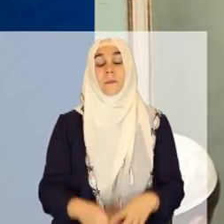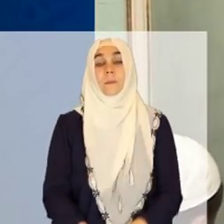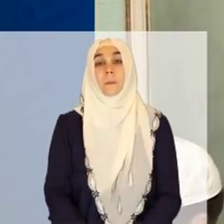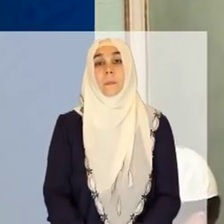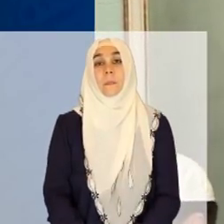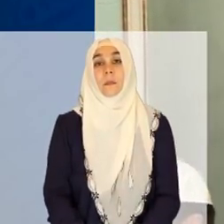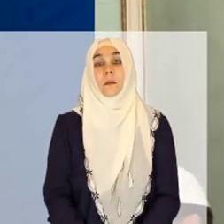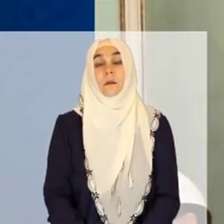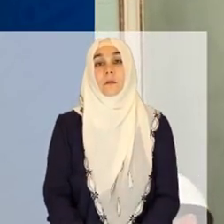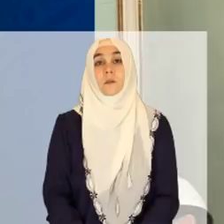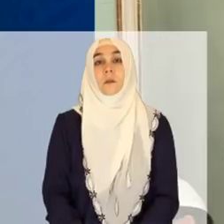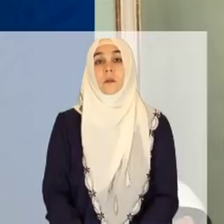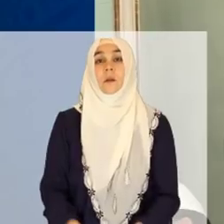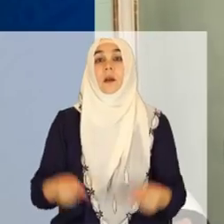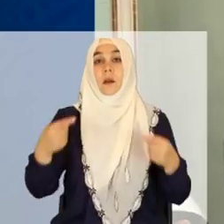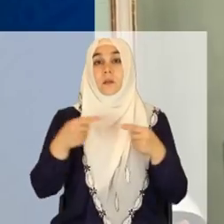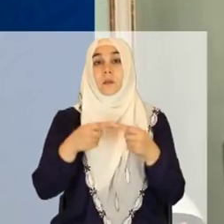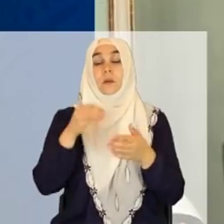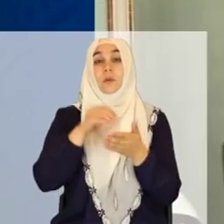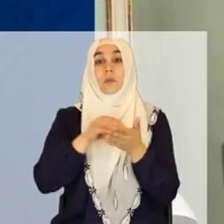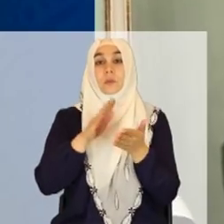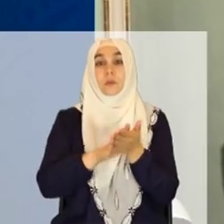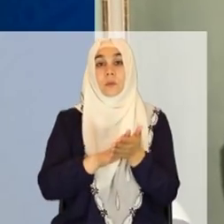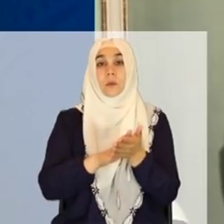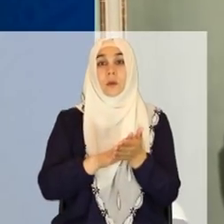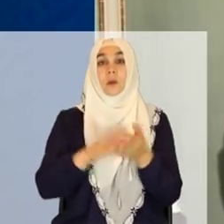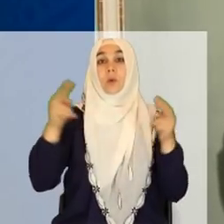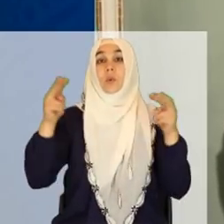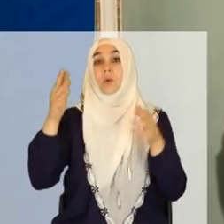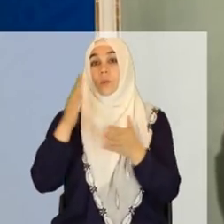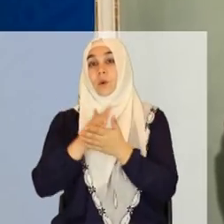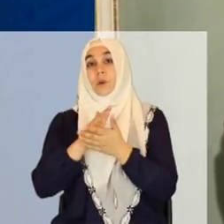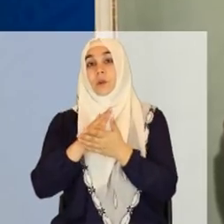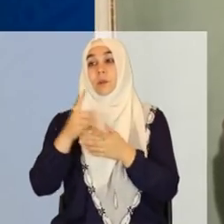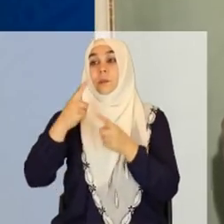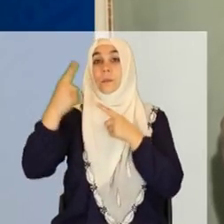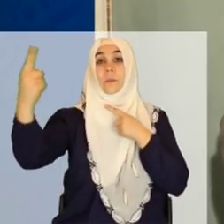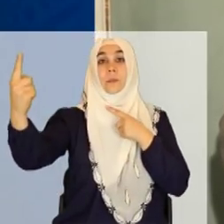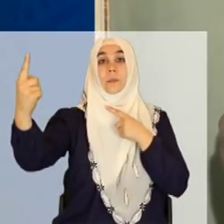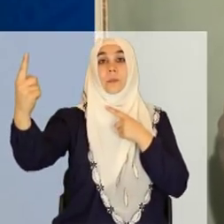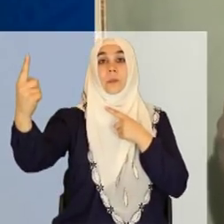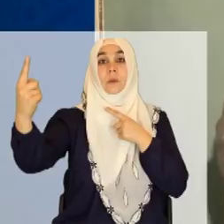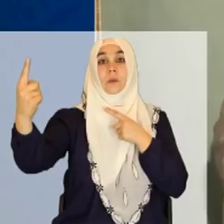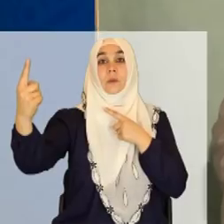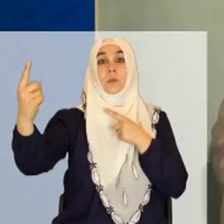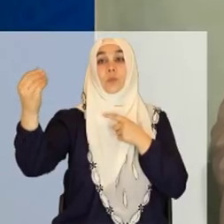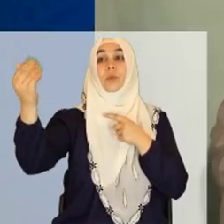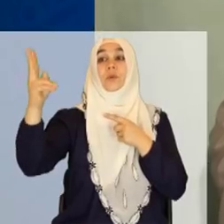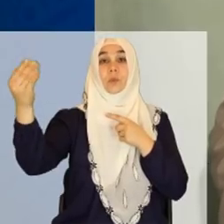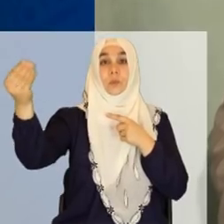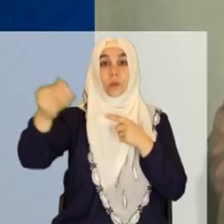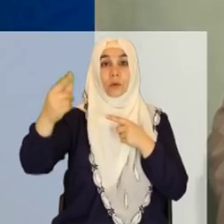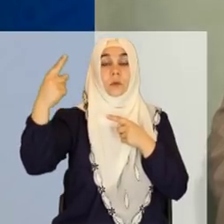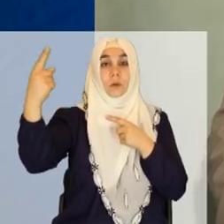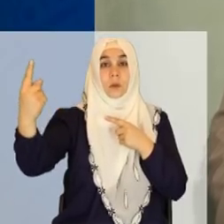çıkmasın. Anık kılıp, yazıp, çizip, demek guvahlarını aldı da bir nüskası demek pul vergen